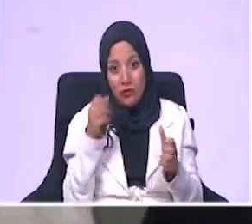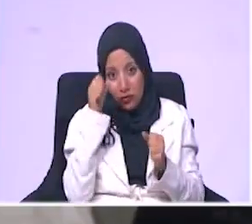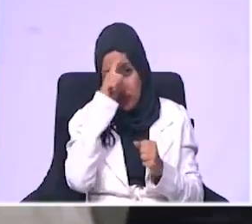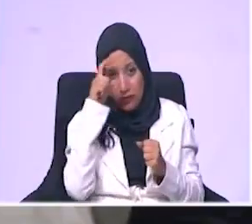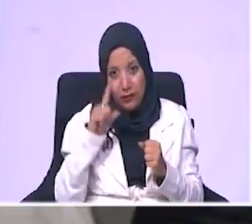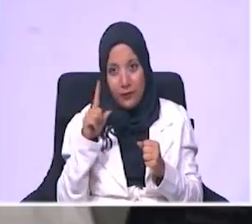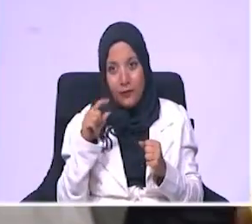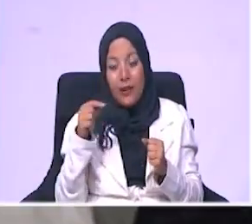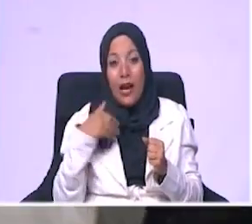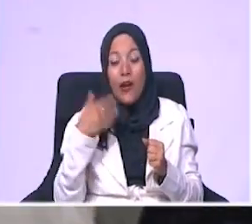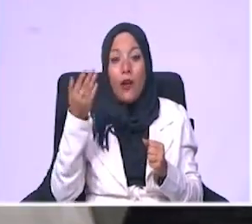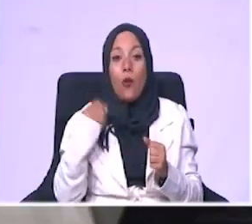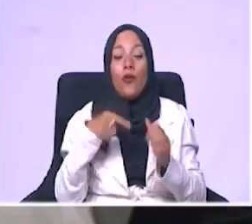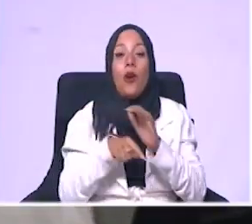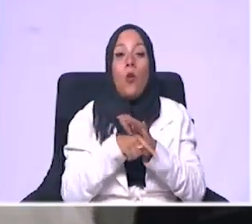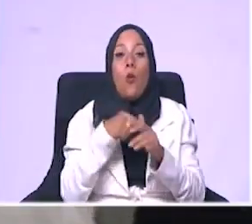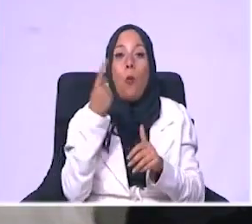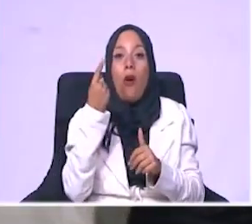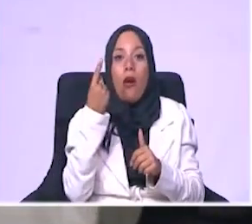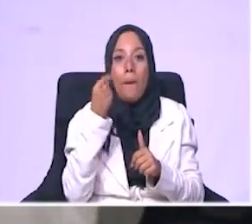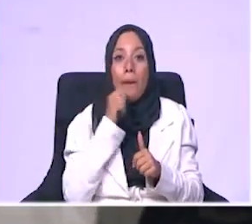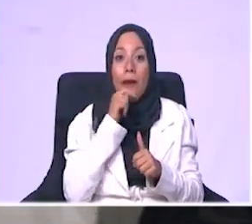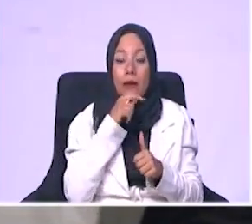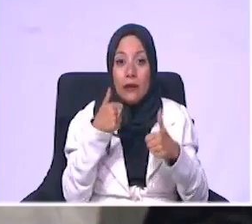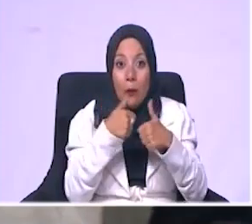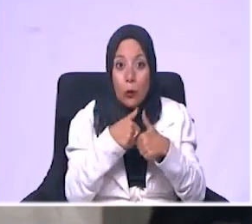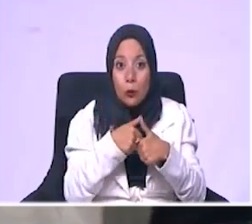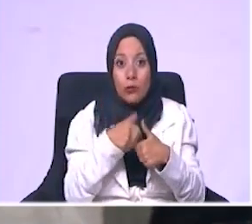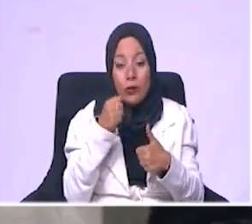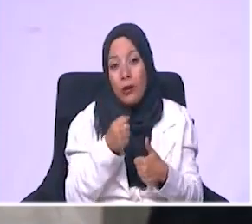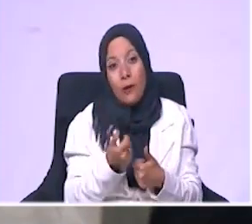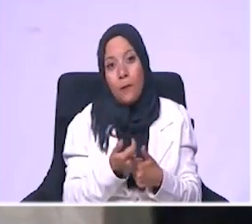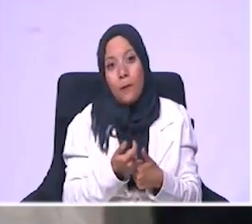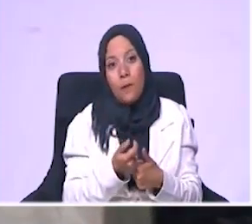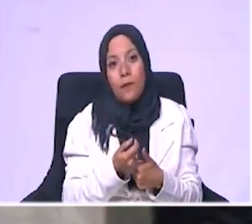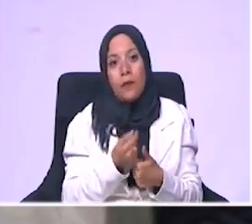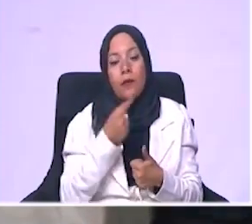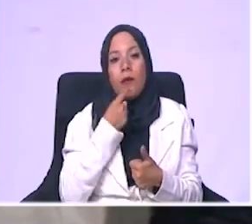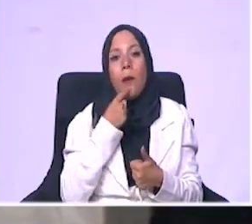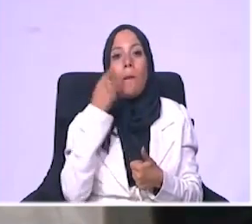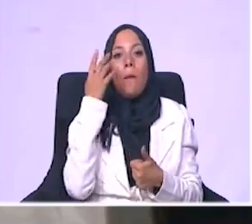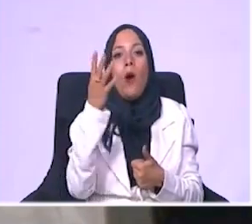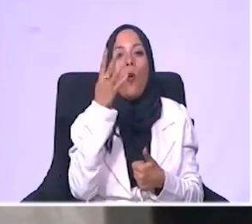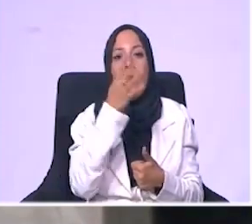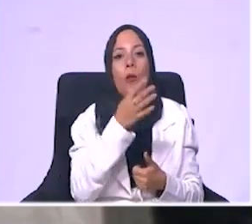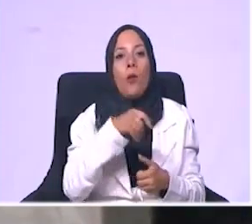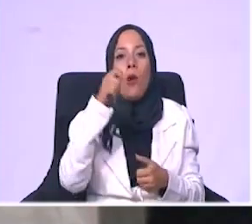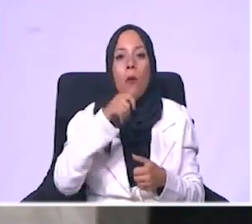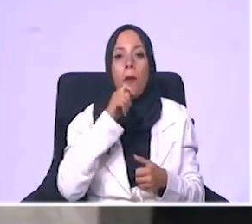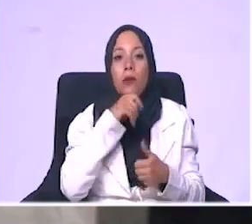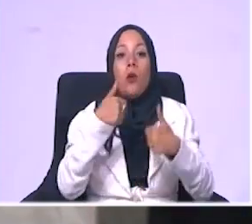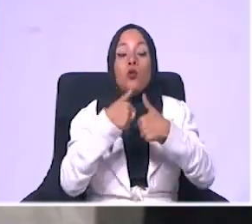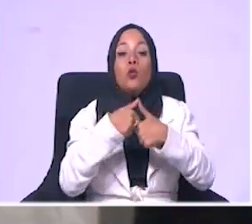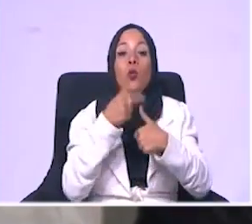انا كنت اول واحده كان انا معي حضرتك مثلا 44 ماذون في نفس المحكمه انا اول